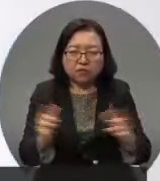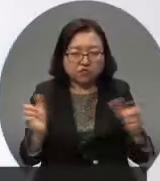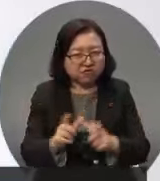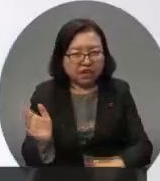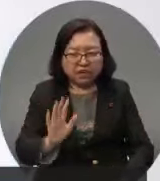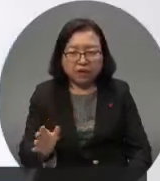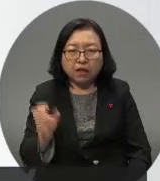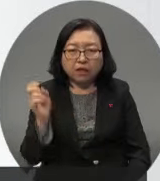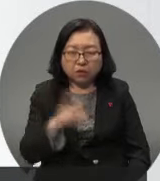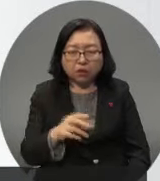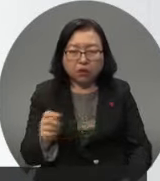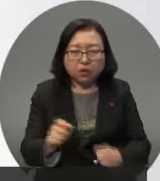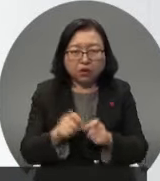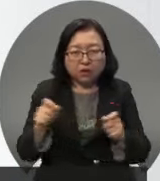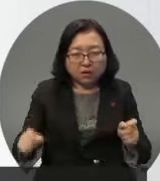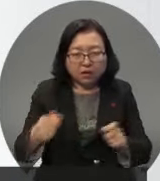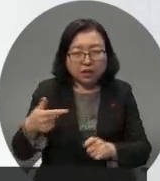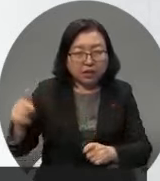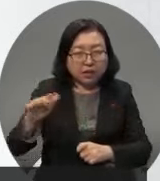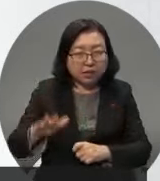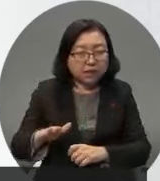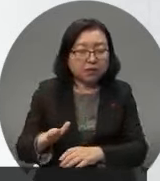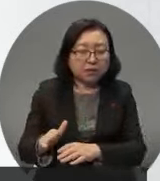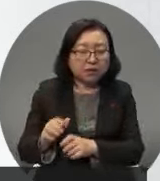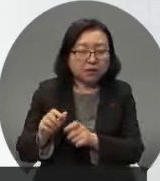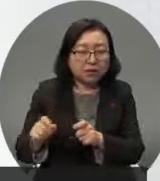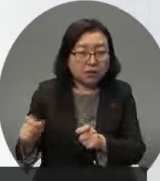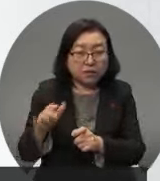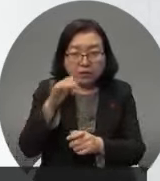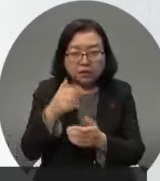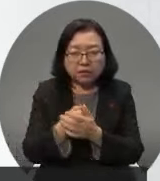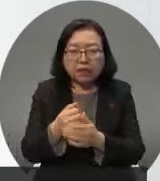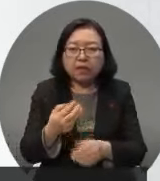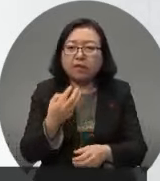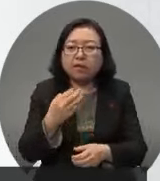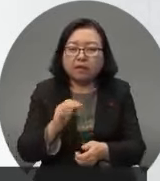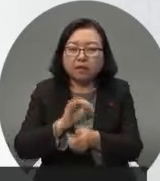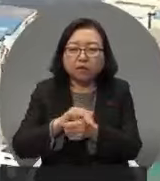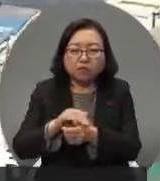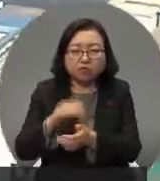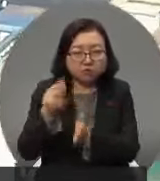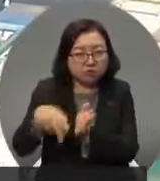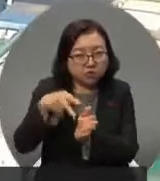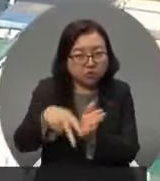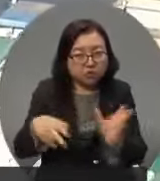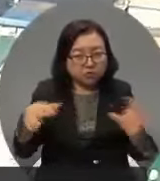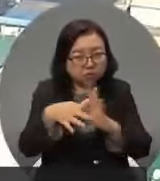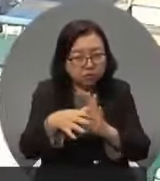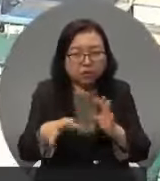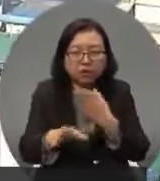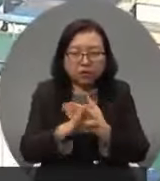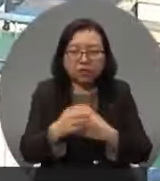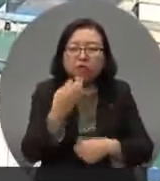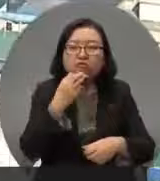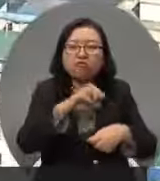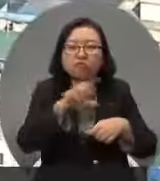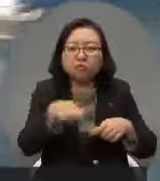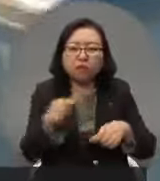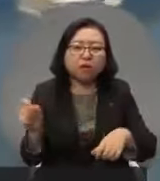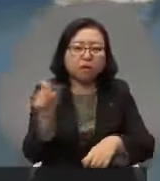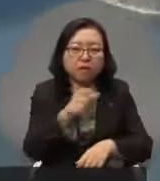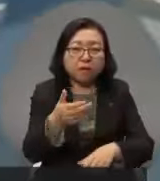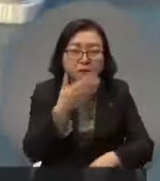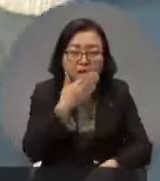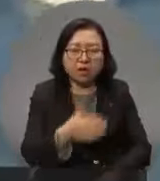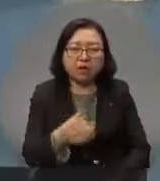늘어나면서 경부선과 연결하면 바로 수도권까지 이어지는 대전 세종 구간의 우선 착공 주장이 다시 나올